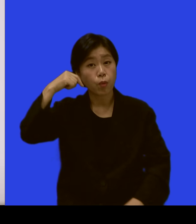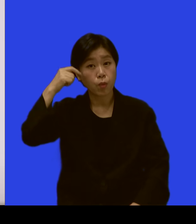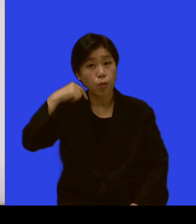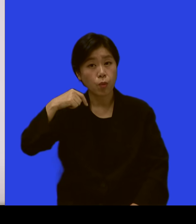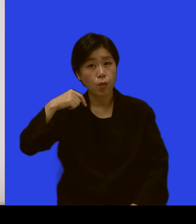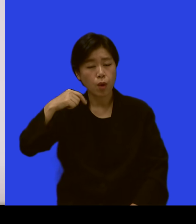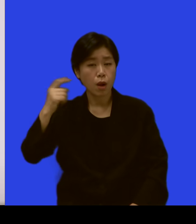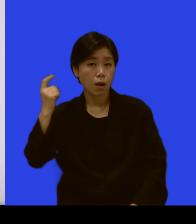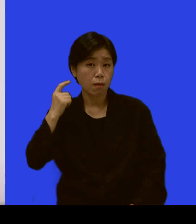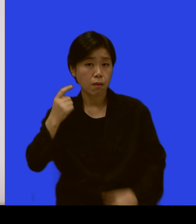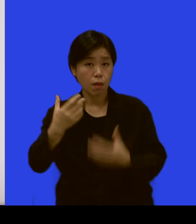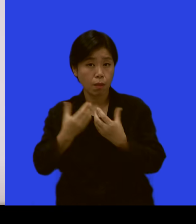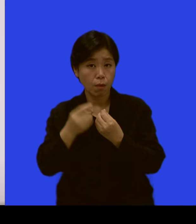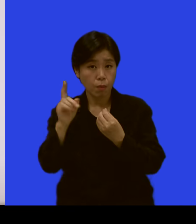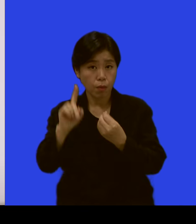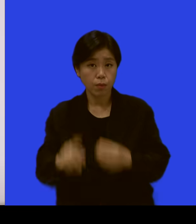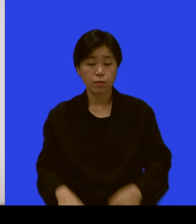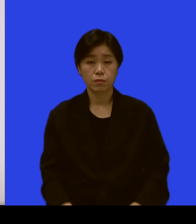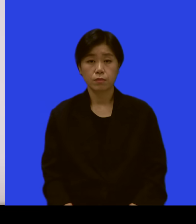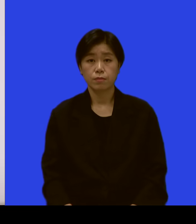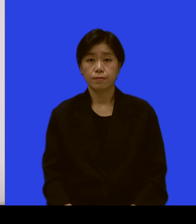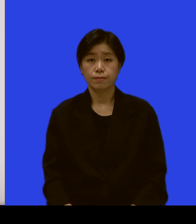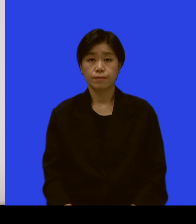저한테 뭐라고 하셨냐면